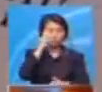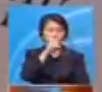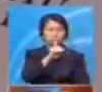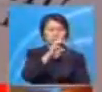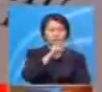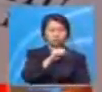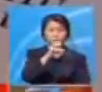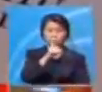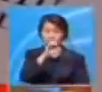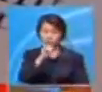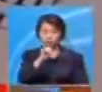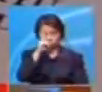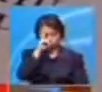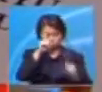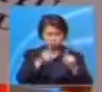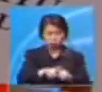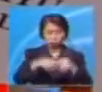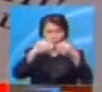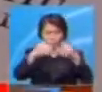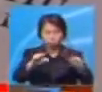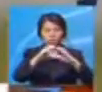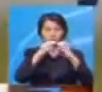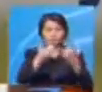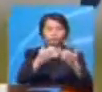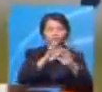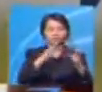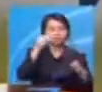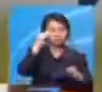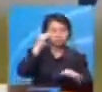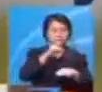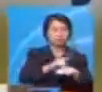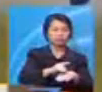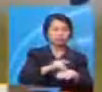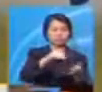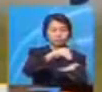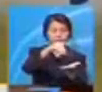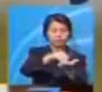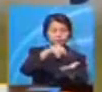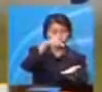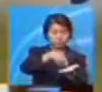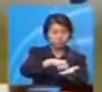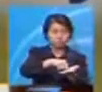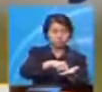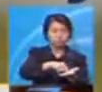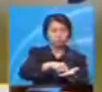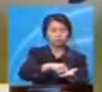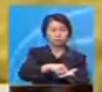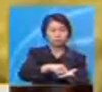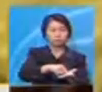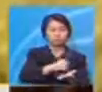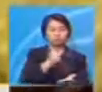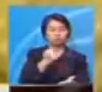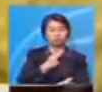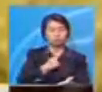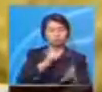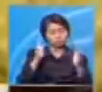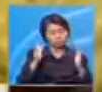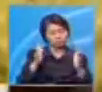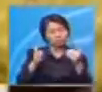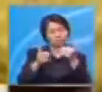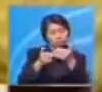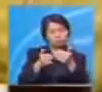dmdi bersetuju untuk membuka kelas bahasa Melayu di sayidah Khadijah center misis Saga Kanada dalam tempoh